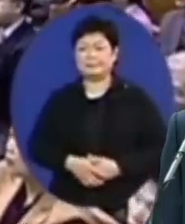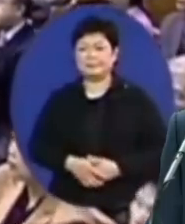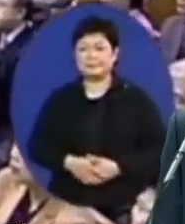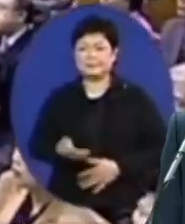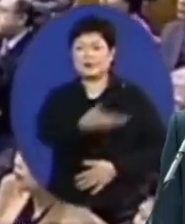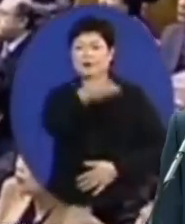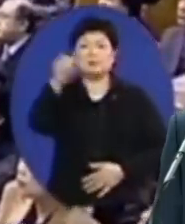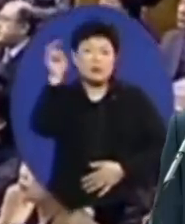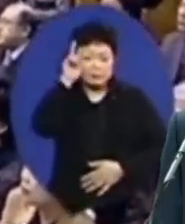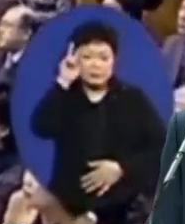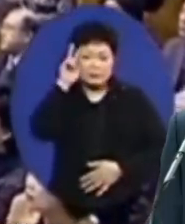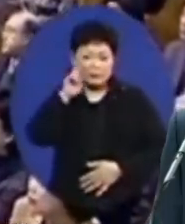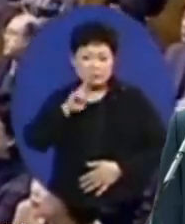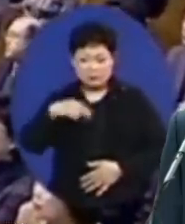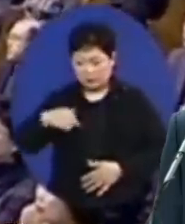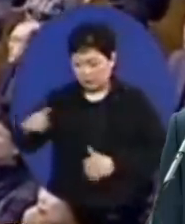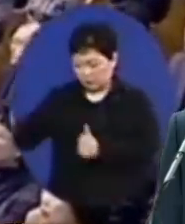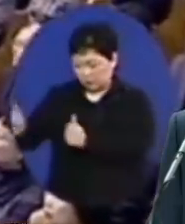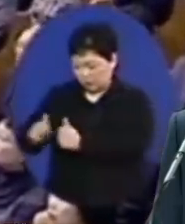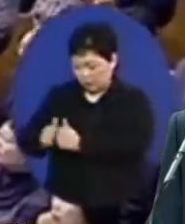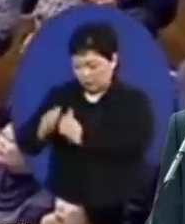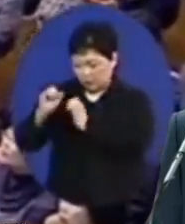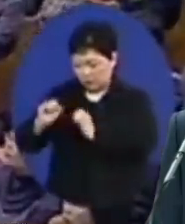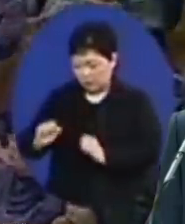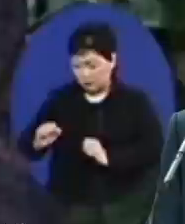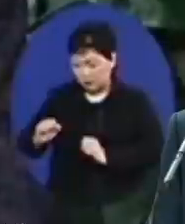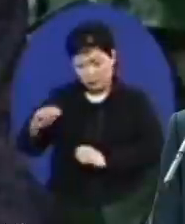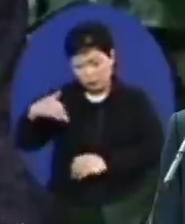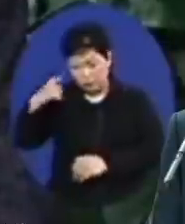여러분, 갑자기 여러분이 옆에 누가 있는 건 모릅니까?